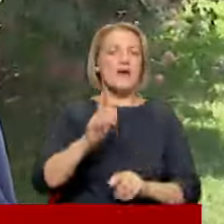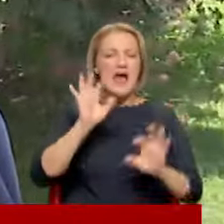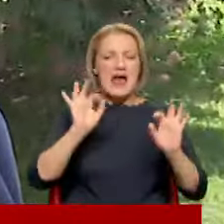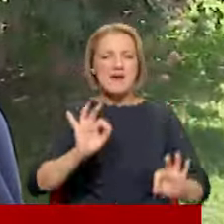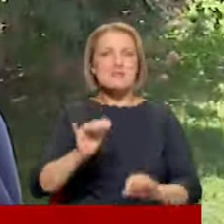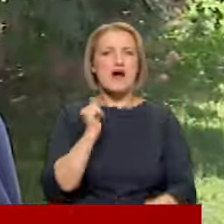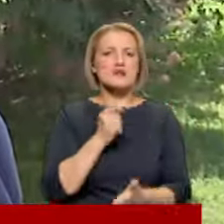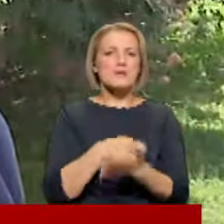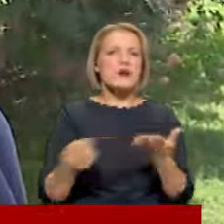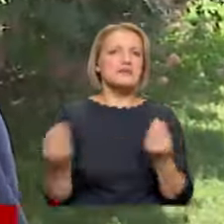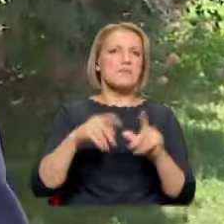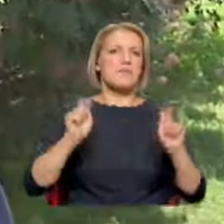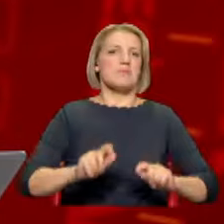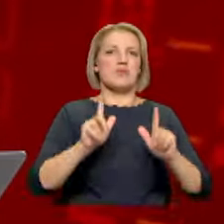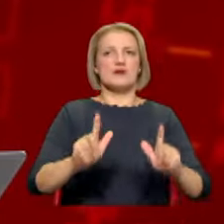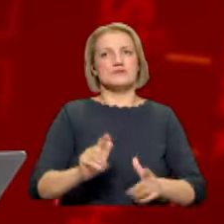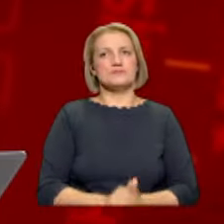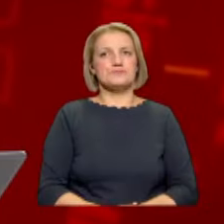asgari ücrete zam yapılması lazım.